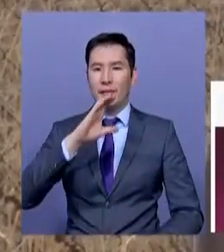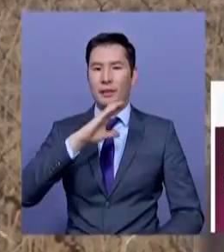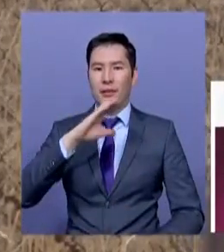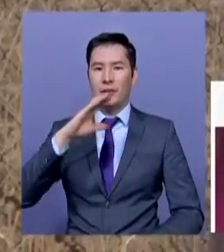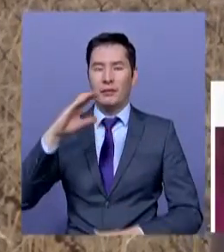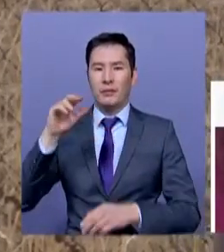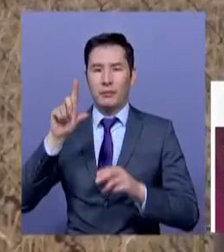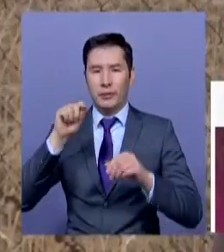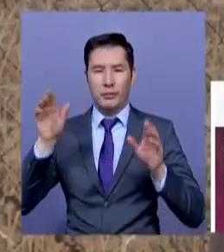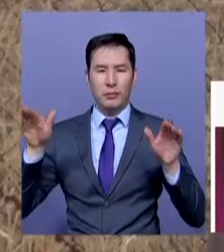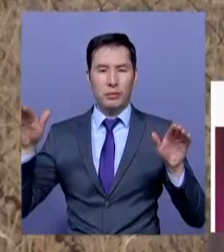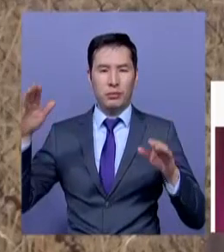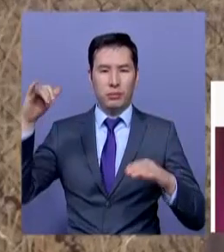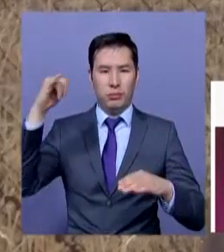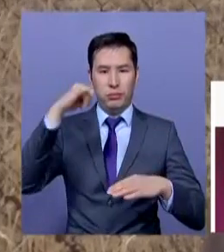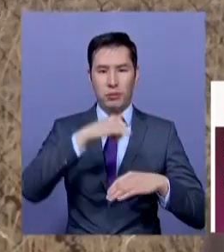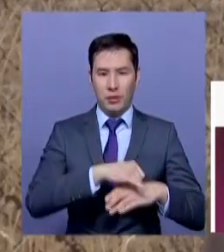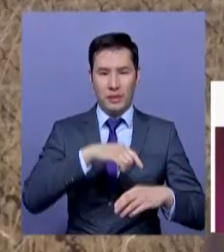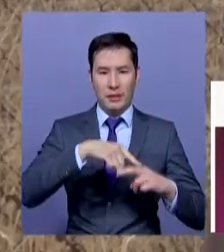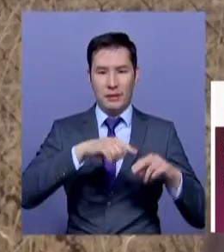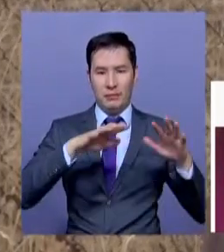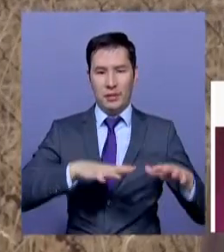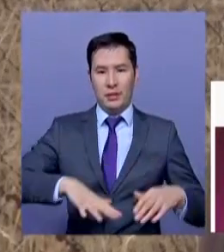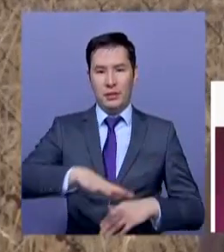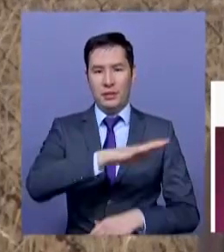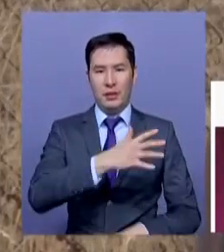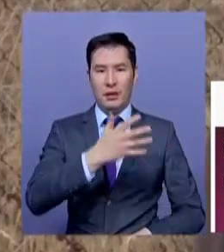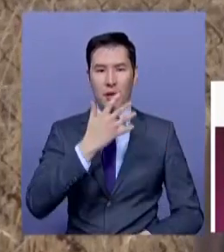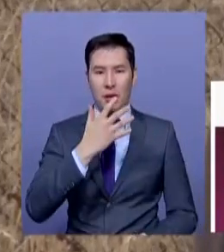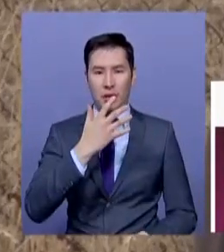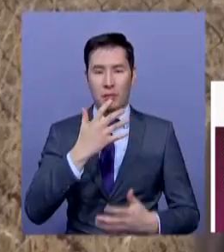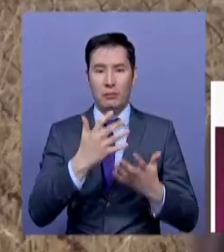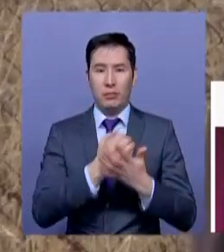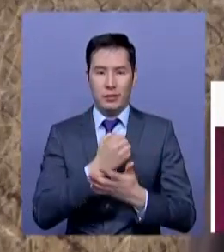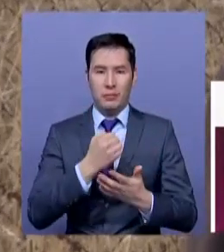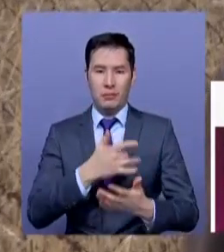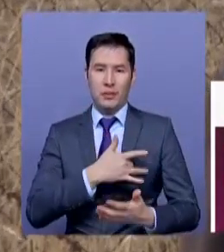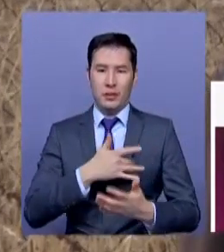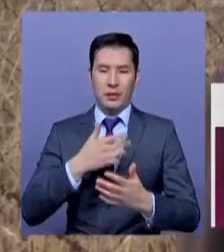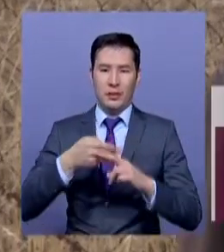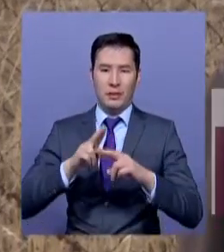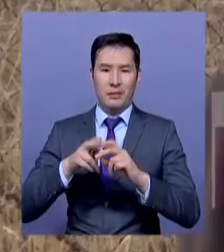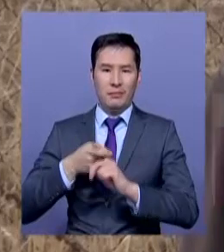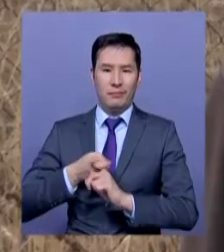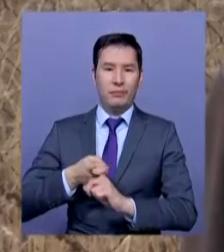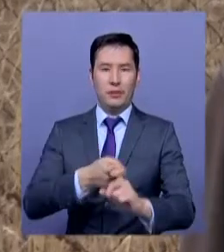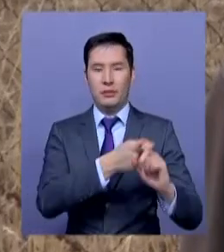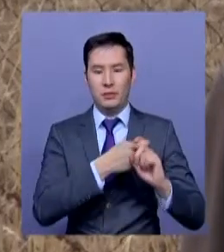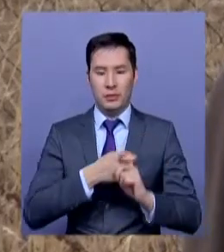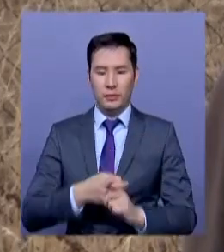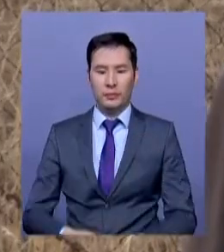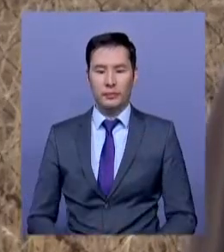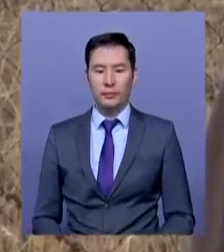қонат, мына фабрикалардың территория аумағына келіп қонат. Кейде фабрикадағы